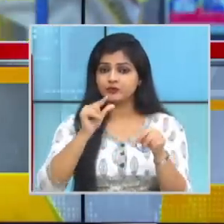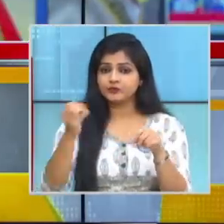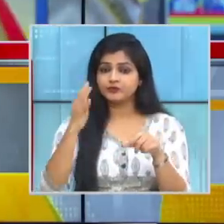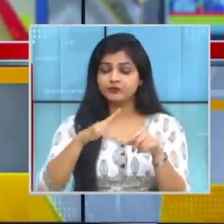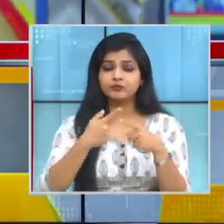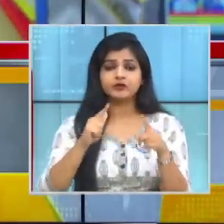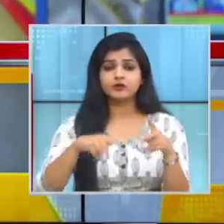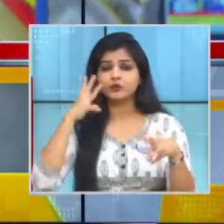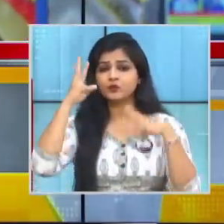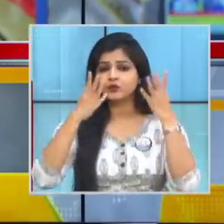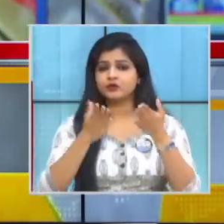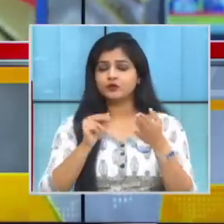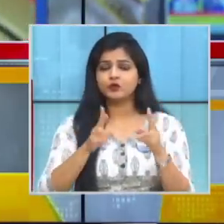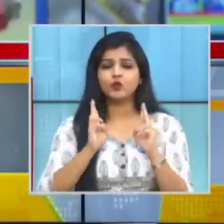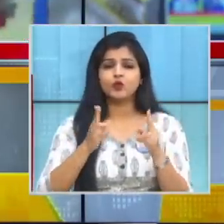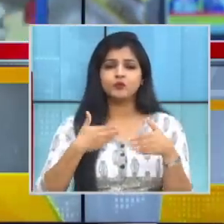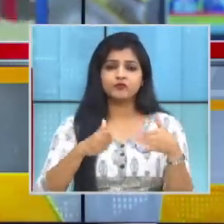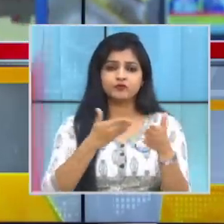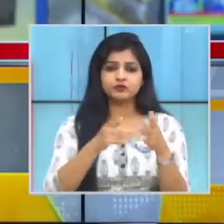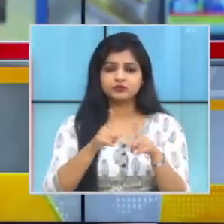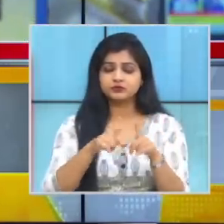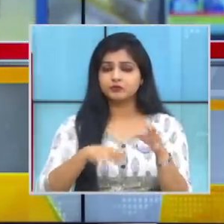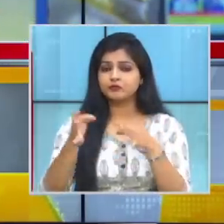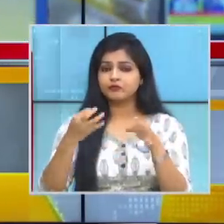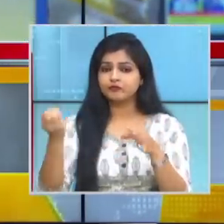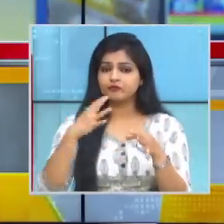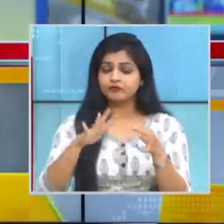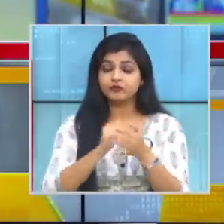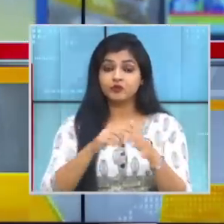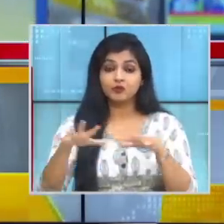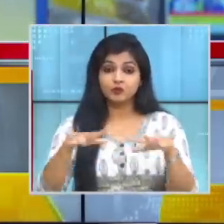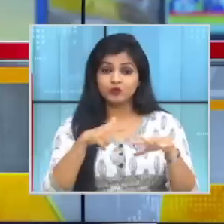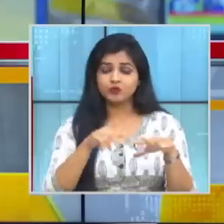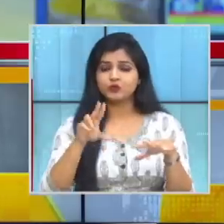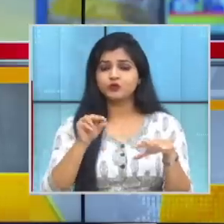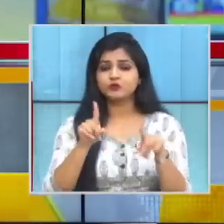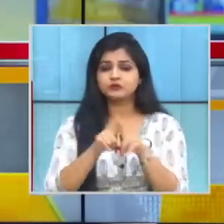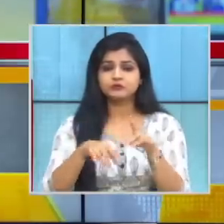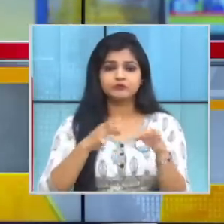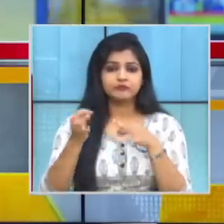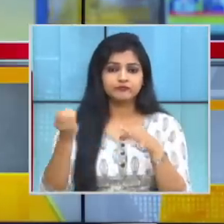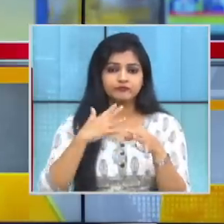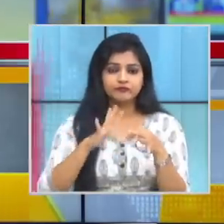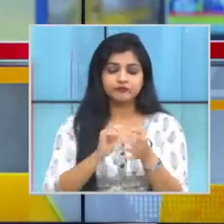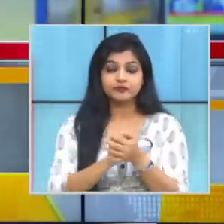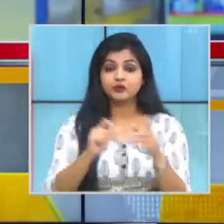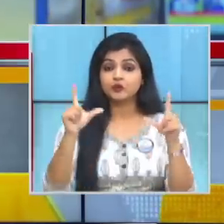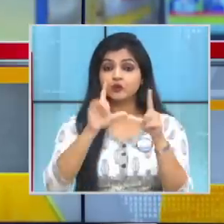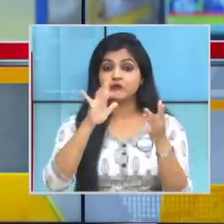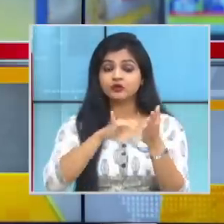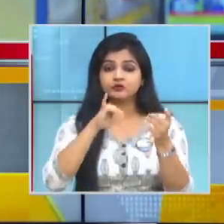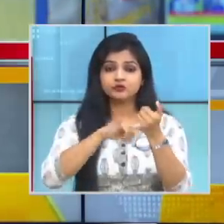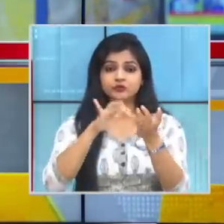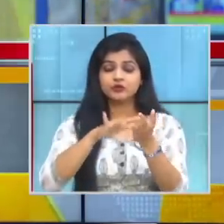വേണ്ട, സ്വാഭാവിക പ്രതിഭാസം എന്നാണ് അധികൃതർ അതുമായി ബന്ധപ്പെട്ട് വിശദീകരിക്കുന്നത്. ഭൂചലനമല്ല എന്നും ഈ ഘട്ടത്തിൽ സ്ഥിരീകരിക്കുന്നുണ്ട്. വയനാട് സൂചിപ്പാറ